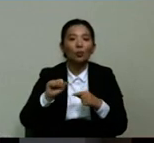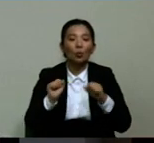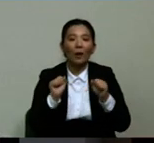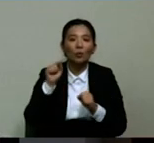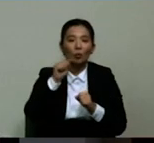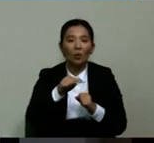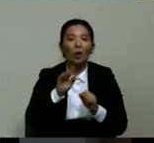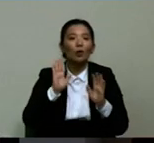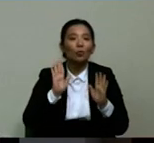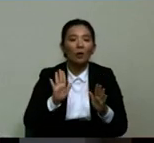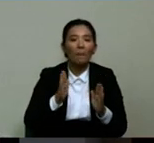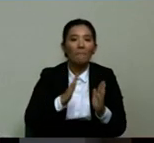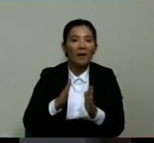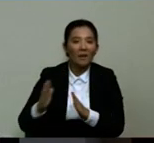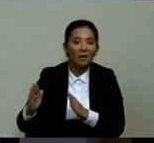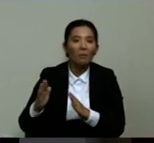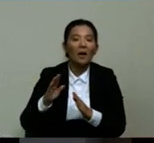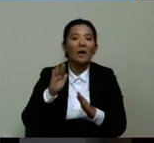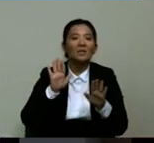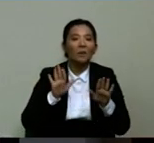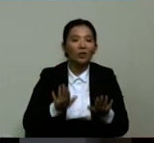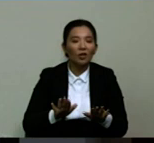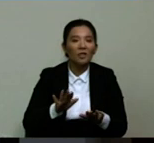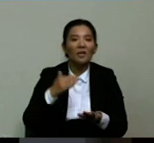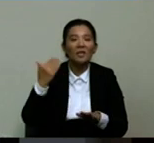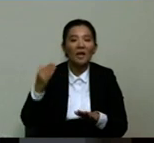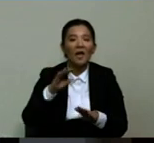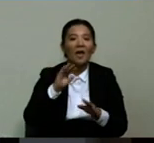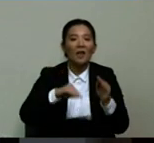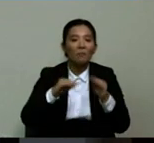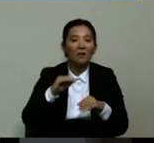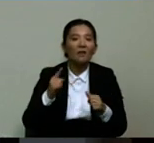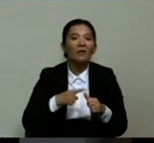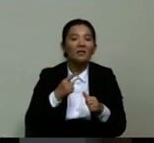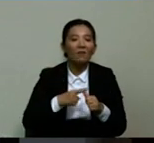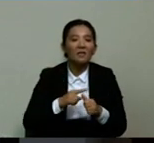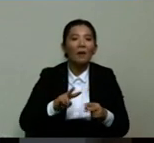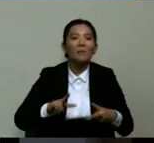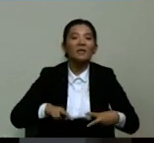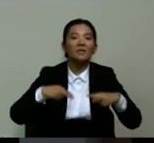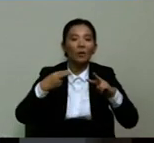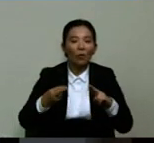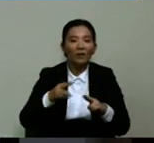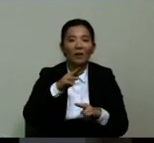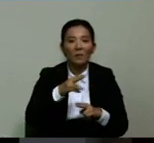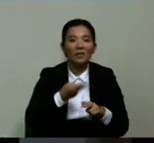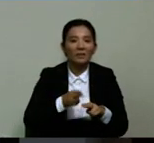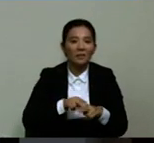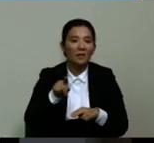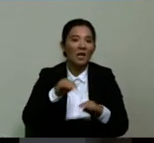друга, только порядком расположения в них элементов называются перестановками из n